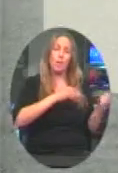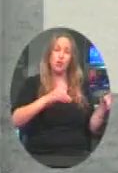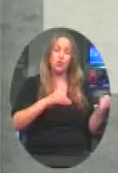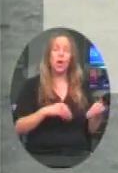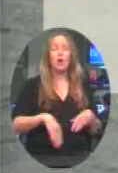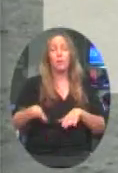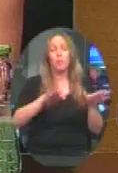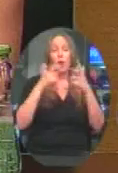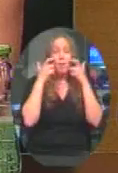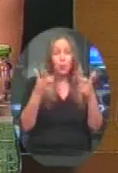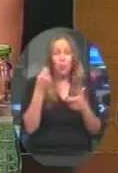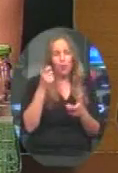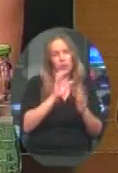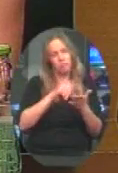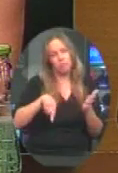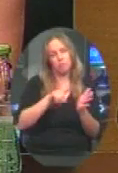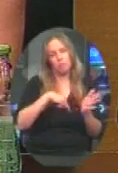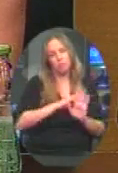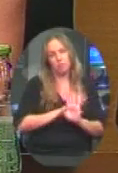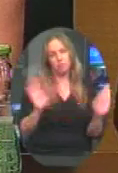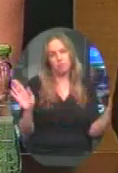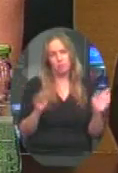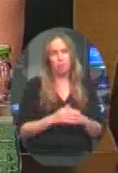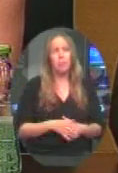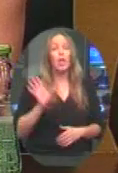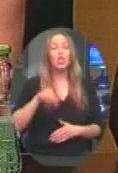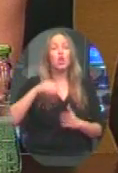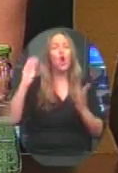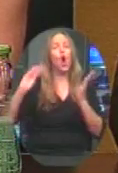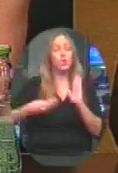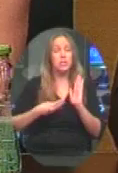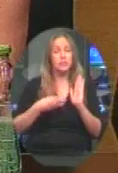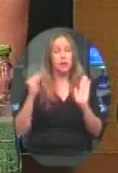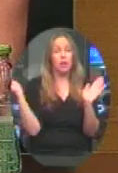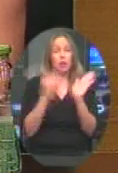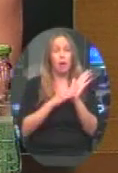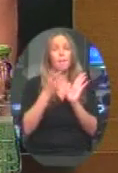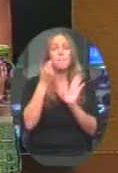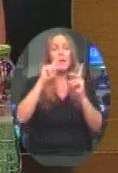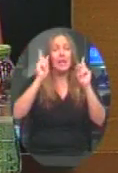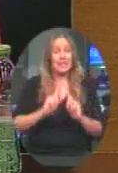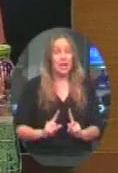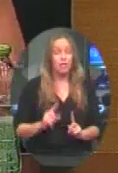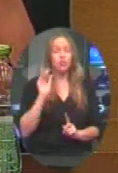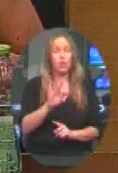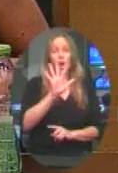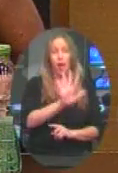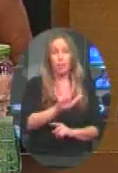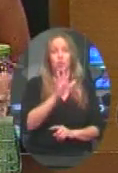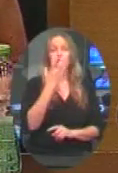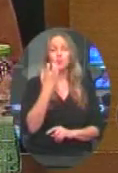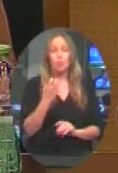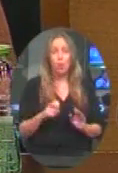על המחירים. יש חוזים שבהם נקבע מחיר גז של 5.85